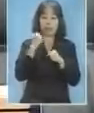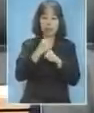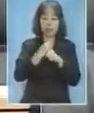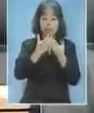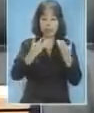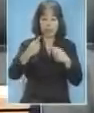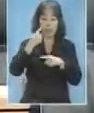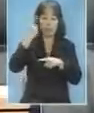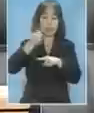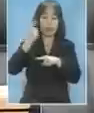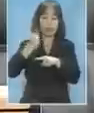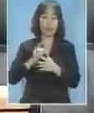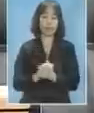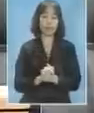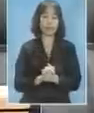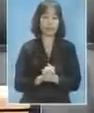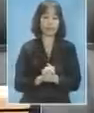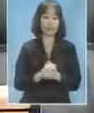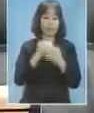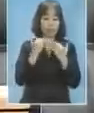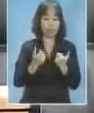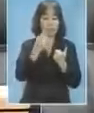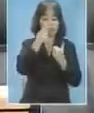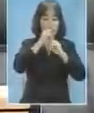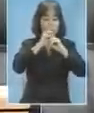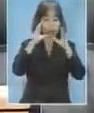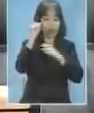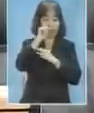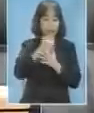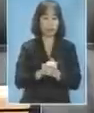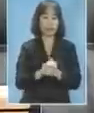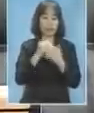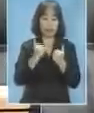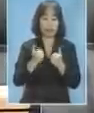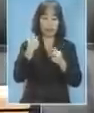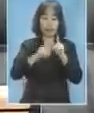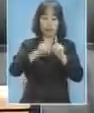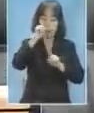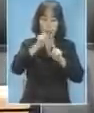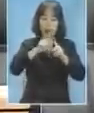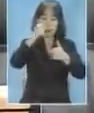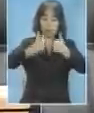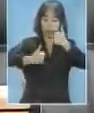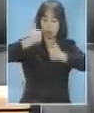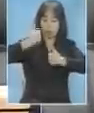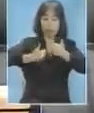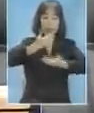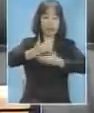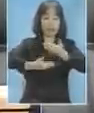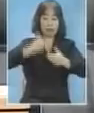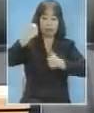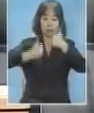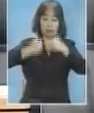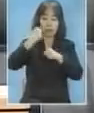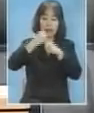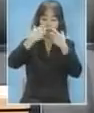ต่ำเหลือเกินวันนี้เนี่ยจะเห็นได้ว่าเมื่อเราตรวจวัดขีดความสามารถในการแข่งขันของประเทศไม่ว่าโด